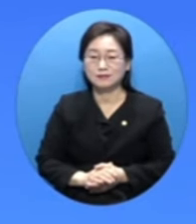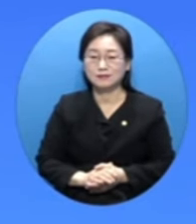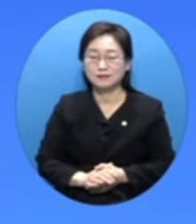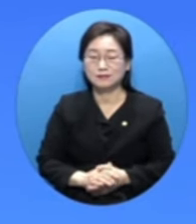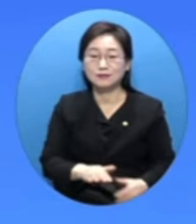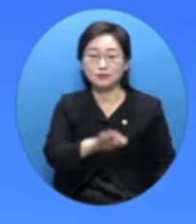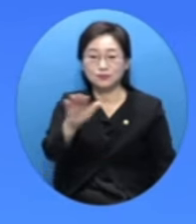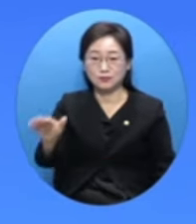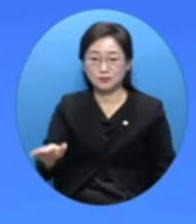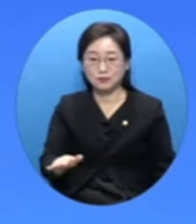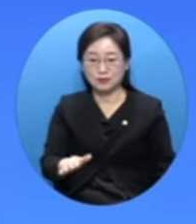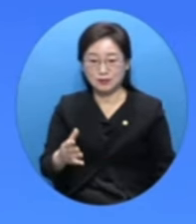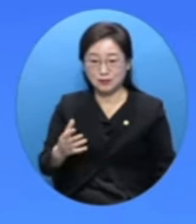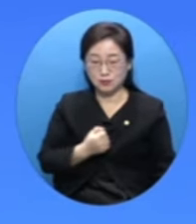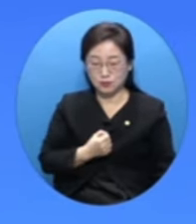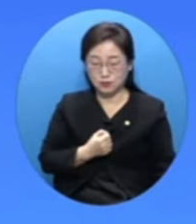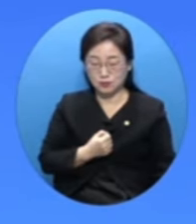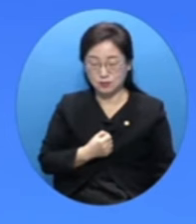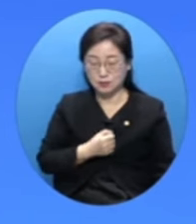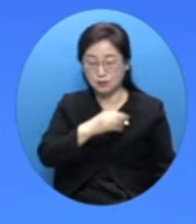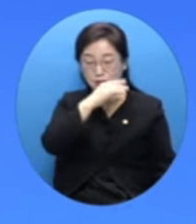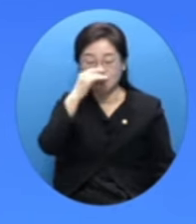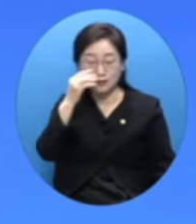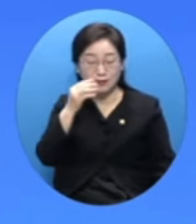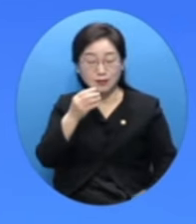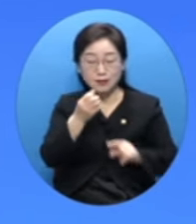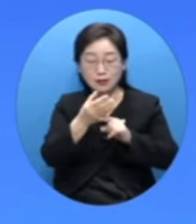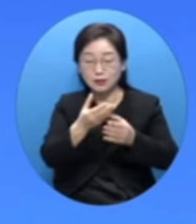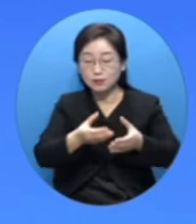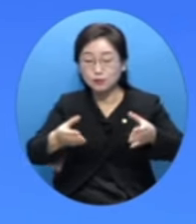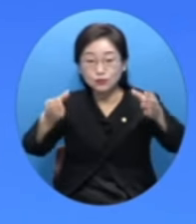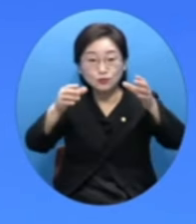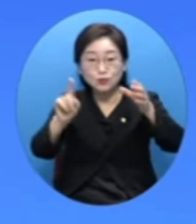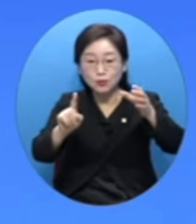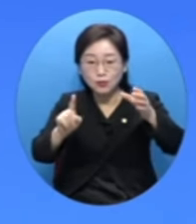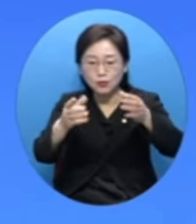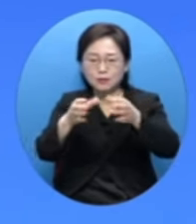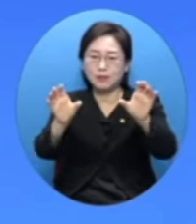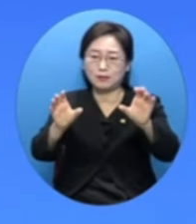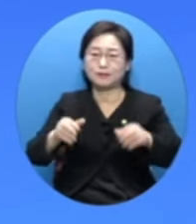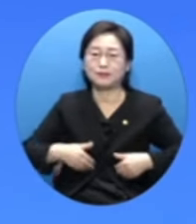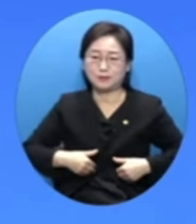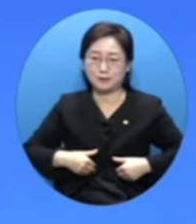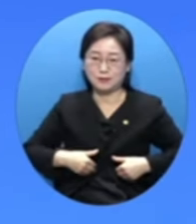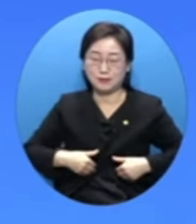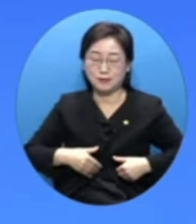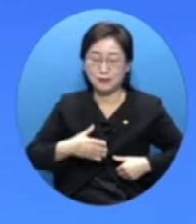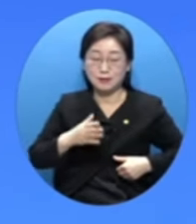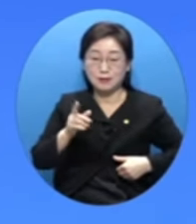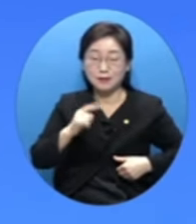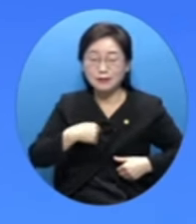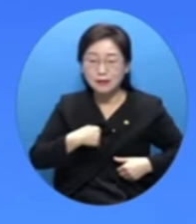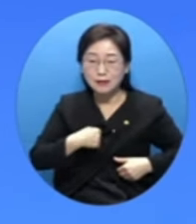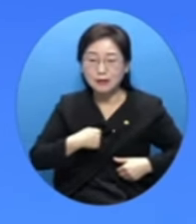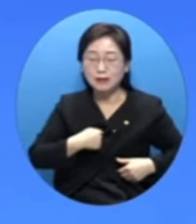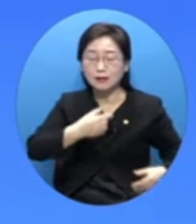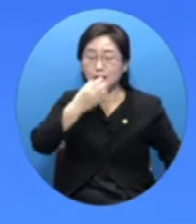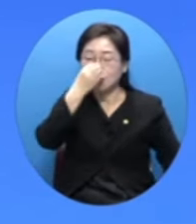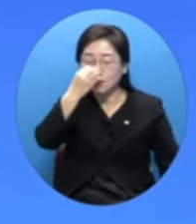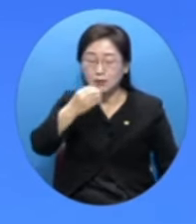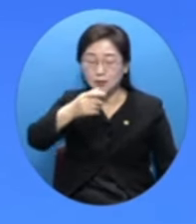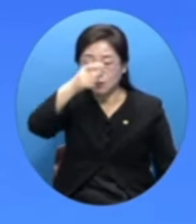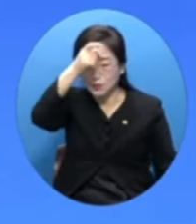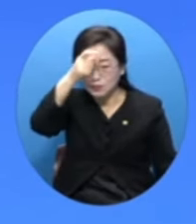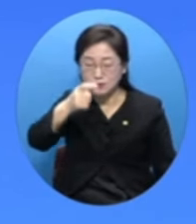우리가 갖고 있는 옥합이 무엇입니까? 옥합이 깨어져야 되는데 내 교만, 고집,